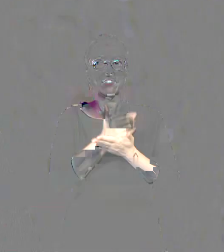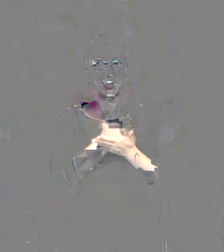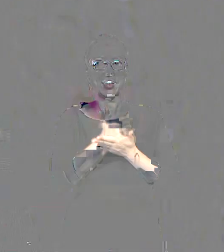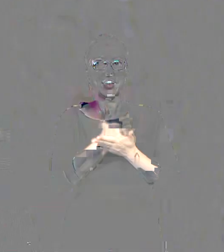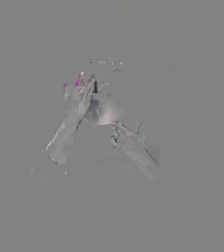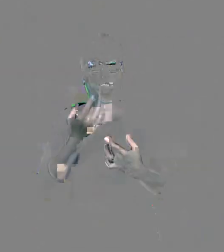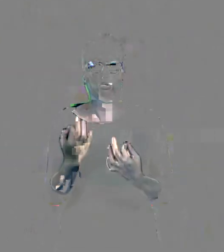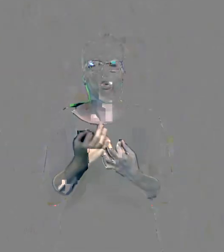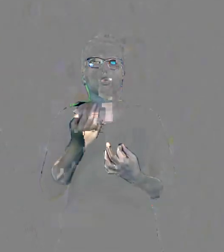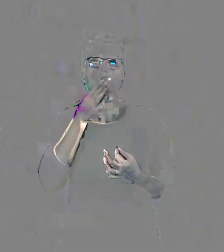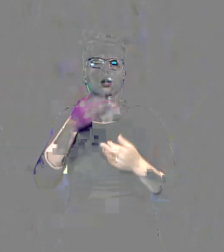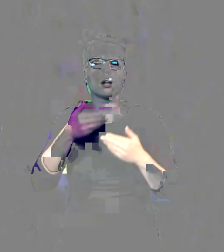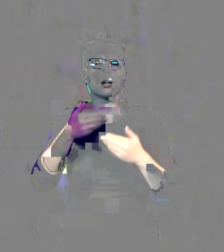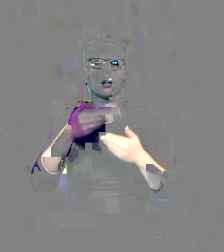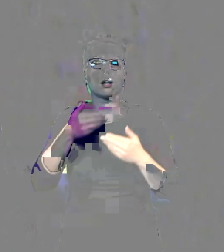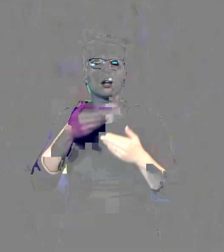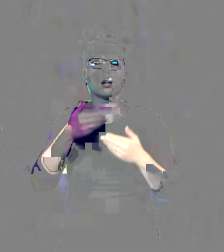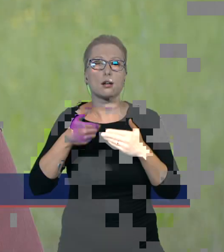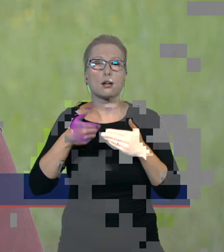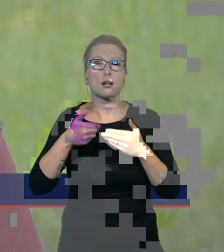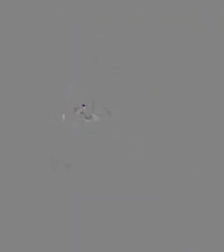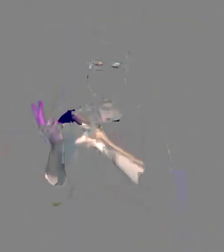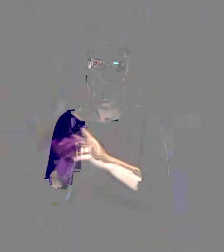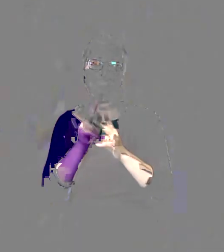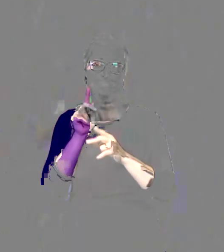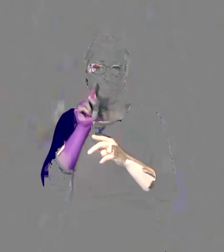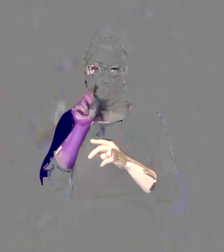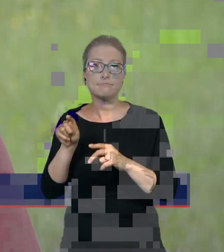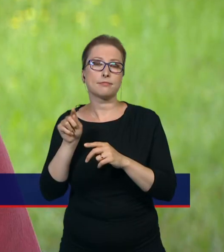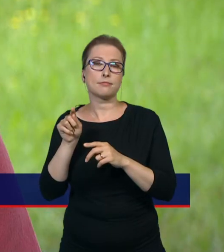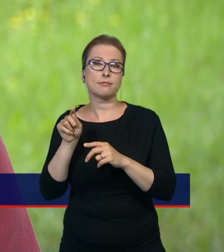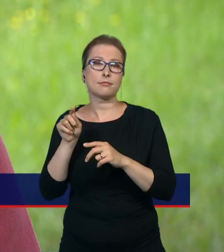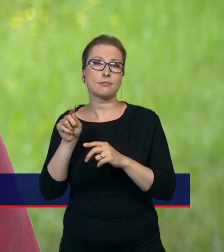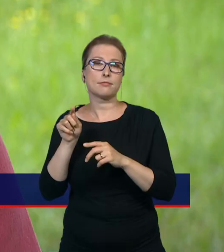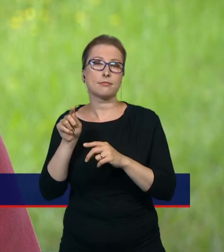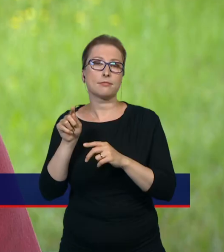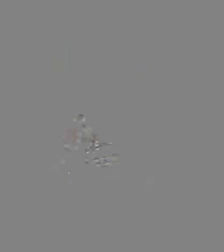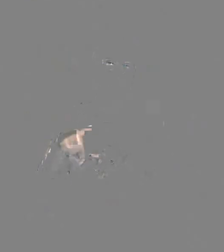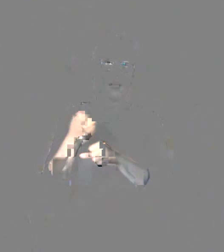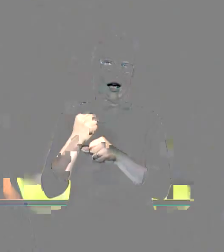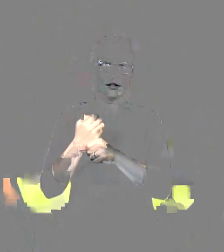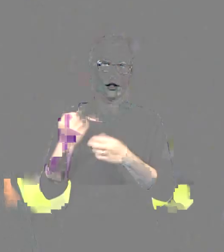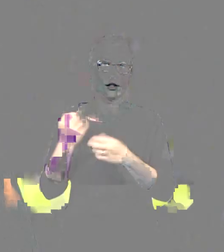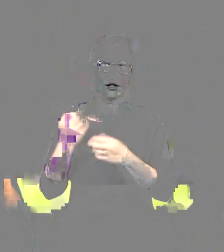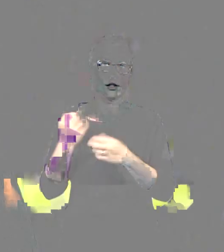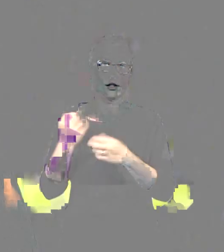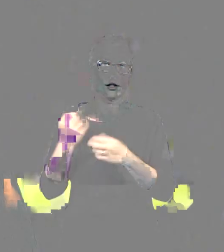jak to bude to prostě vám nic že to je čekat na